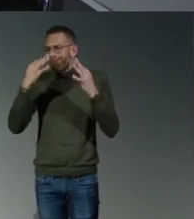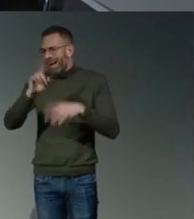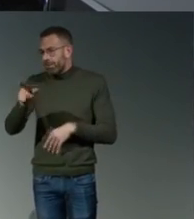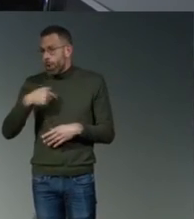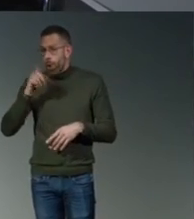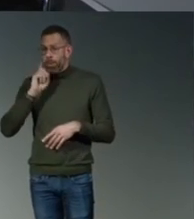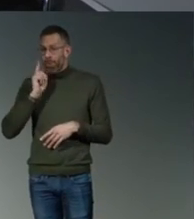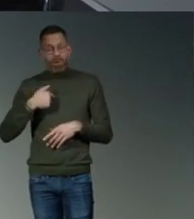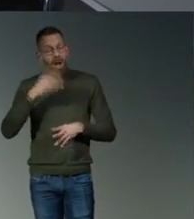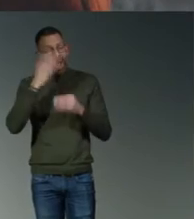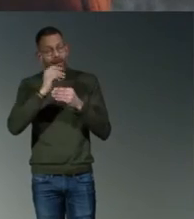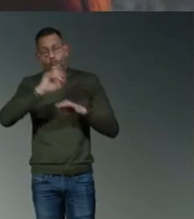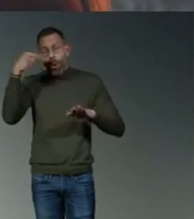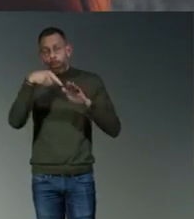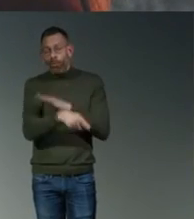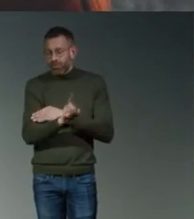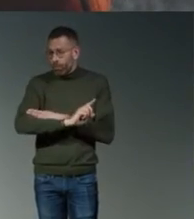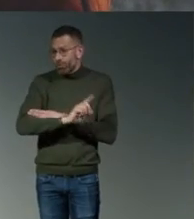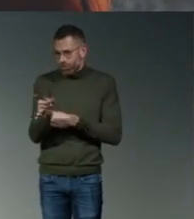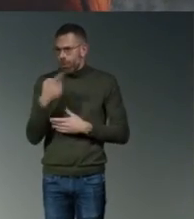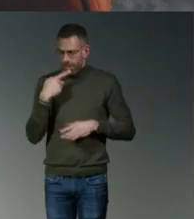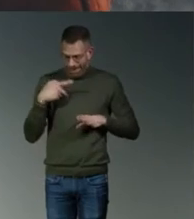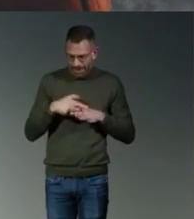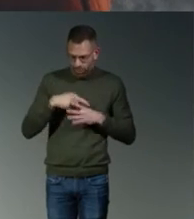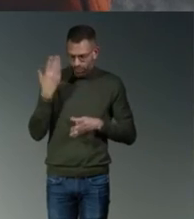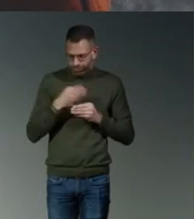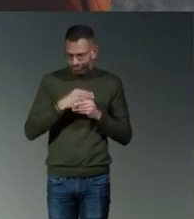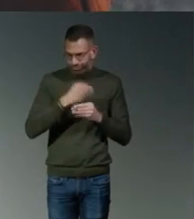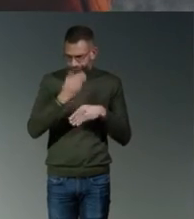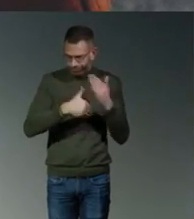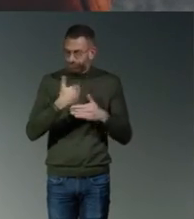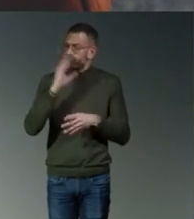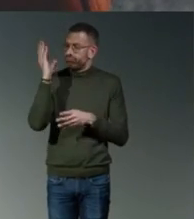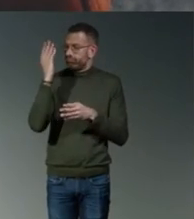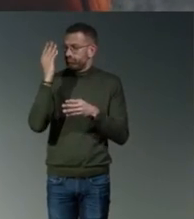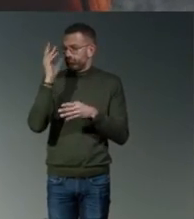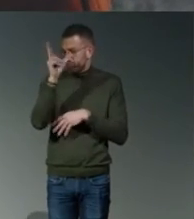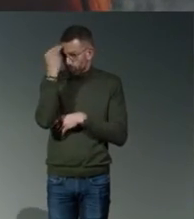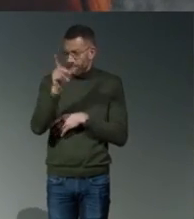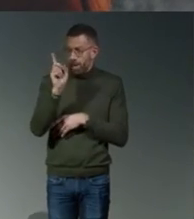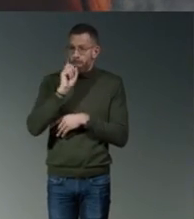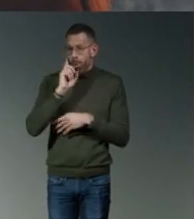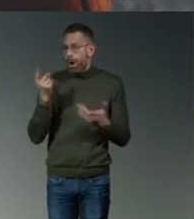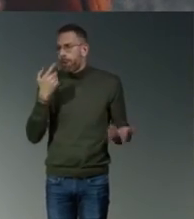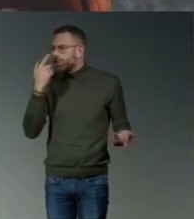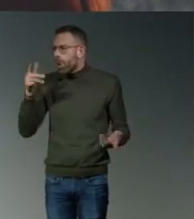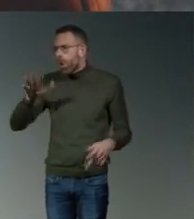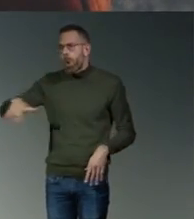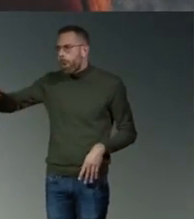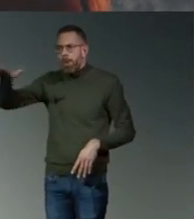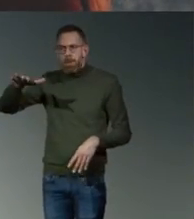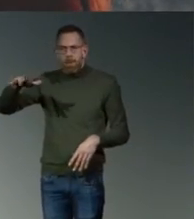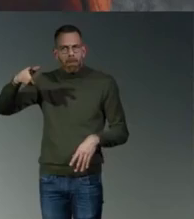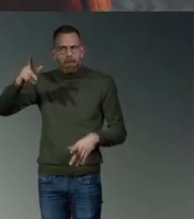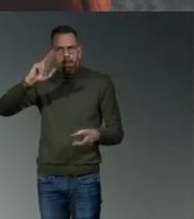allée très loin dans mes apprentissages. Ce que j'ai appris au début, j'ai pu le comprendre, parce que je pense que c'est à la portée d'un esprit à peu près clair